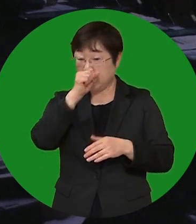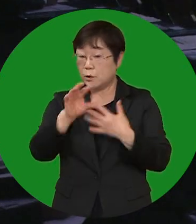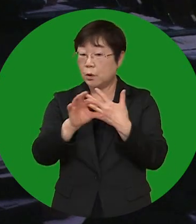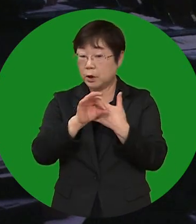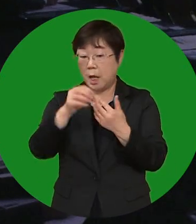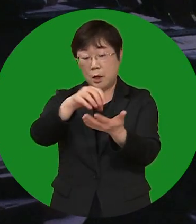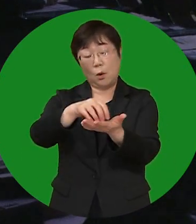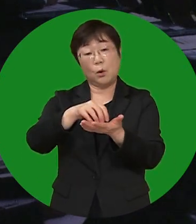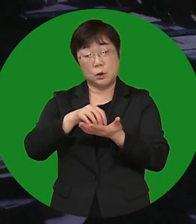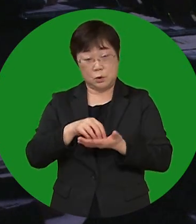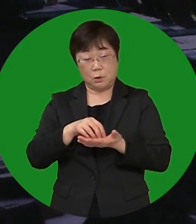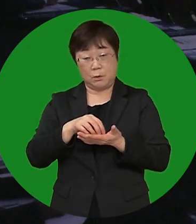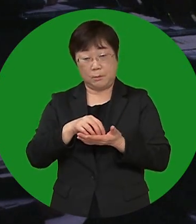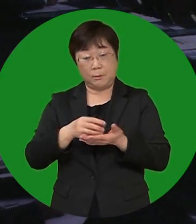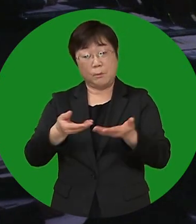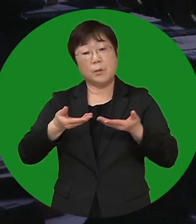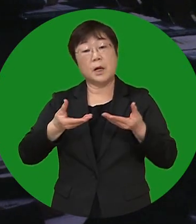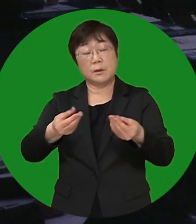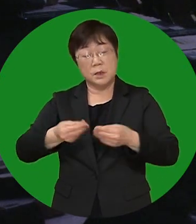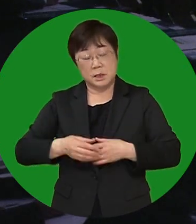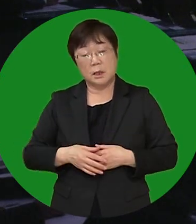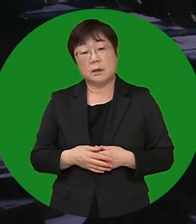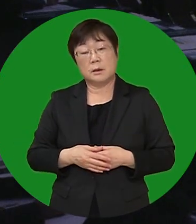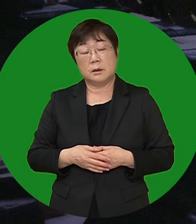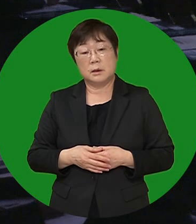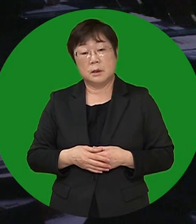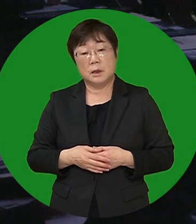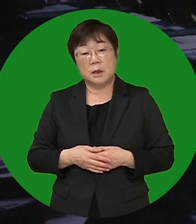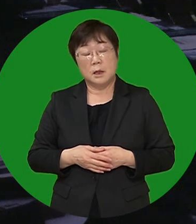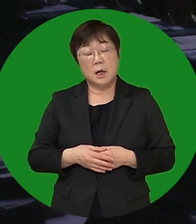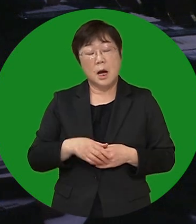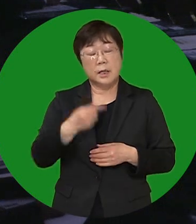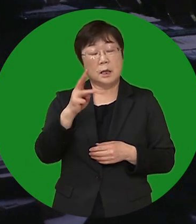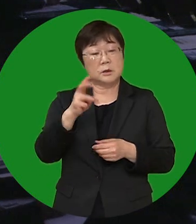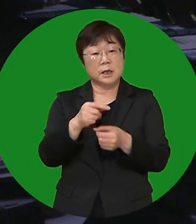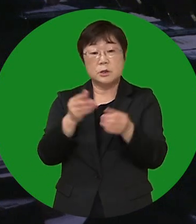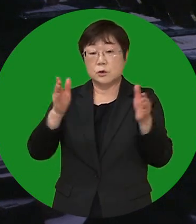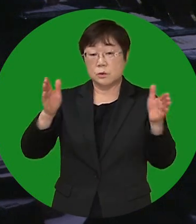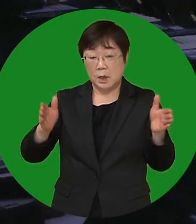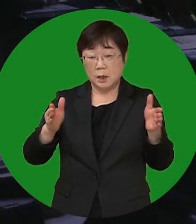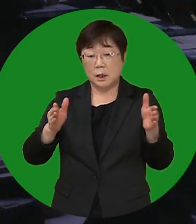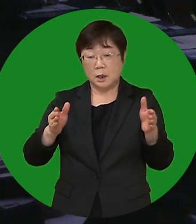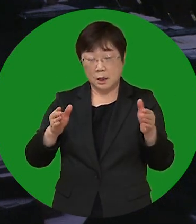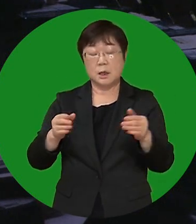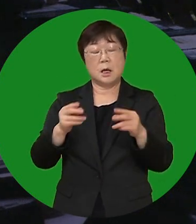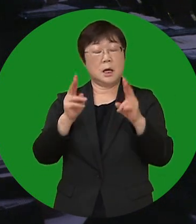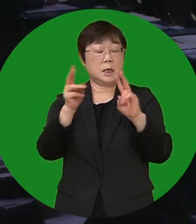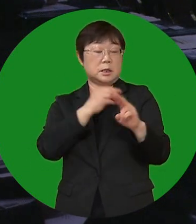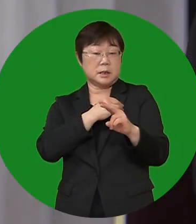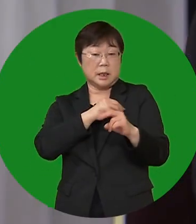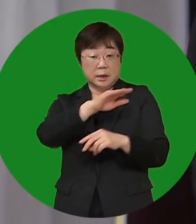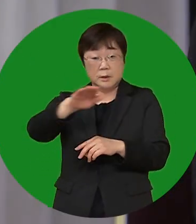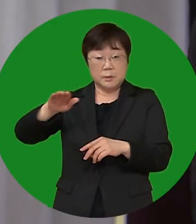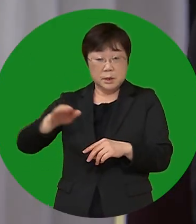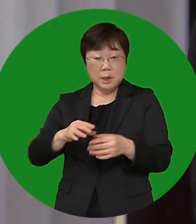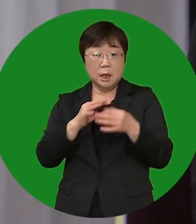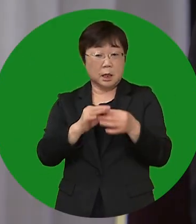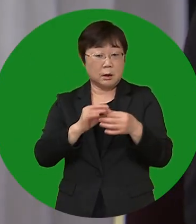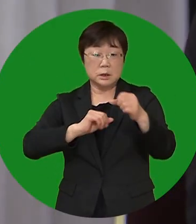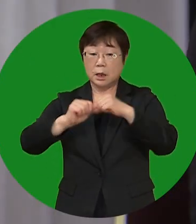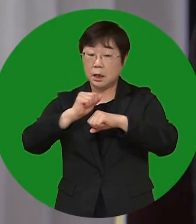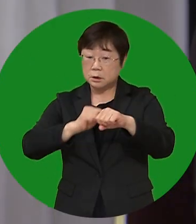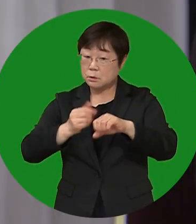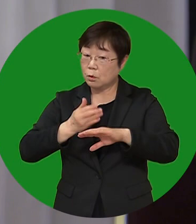事例表彰で表彰をいただきました130年にわたる投資家全員が関わった